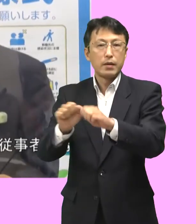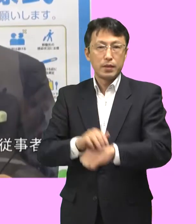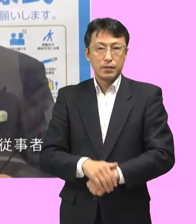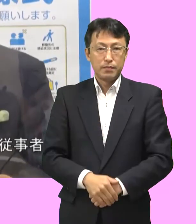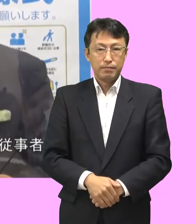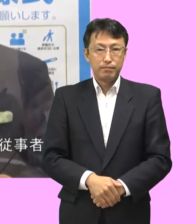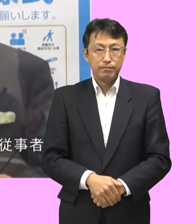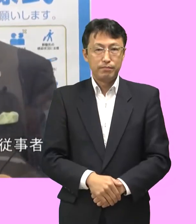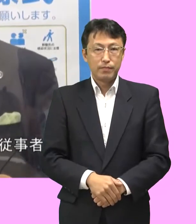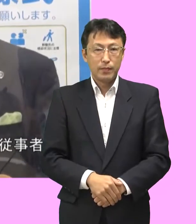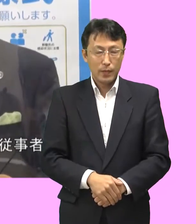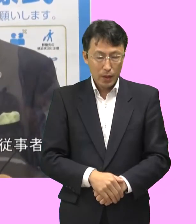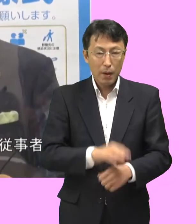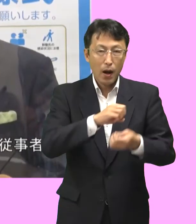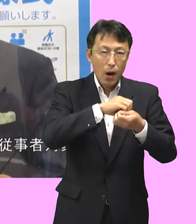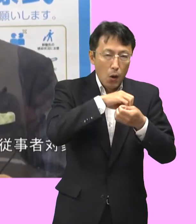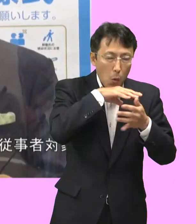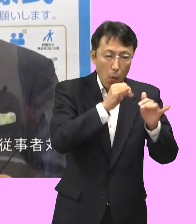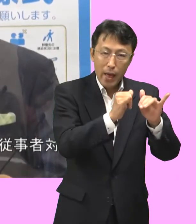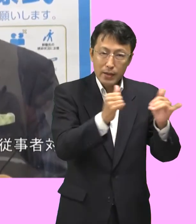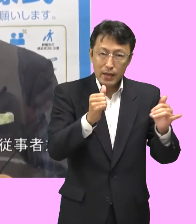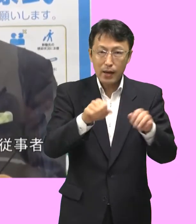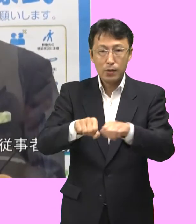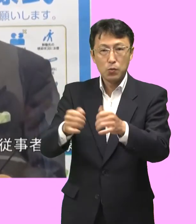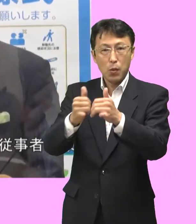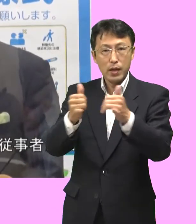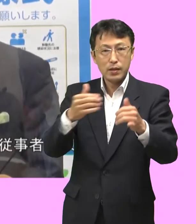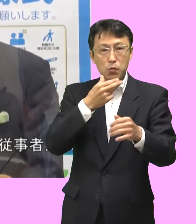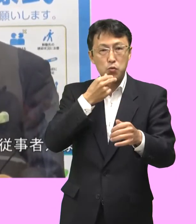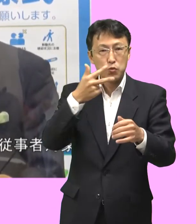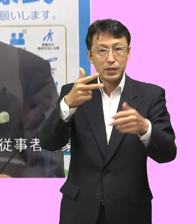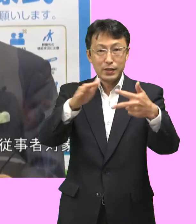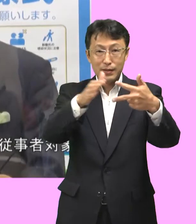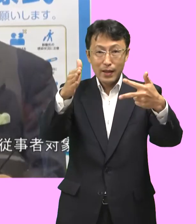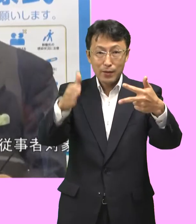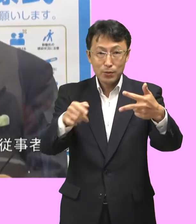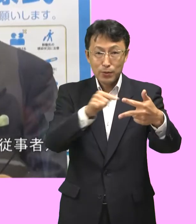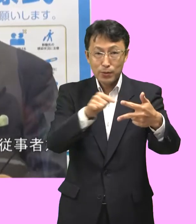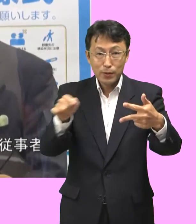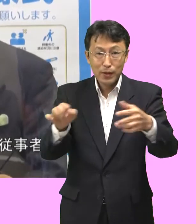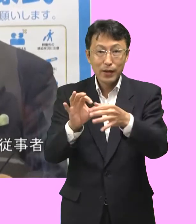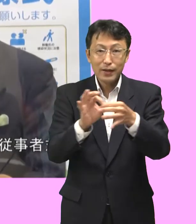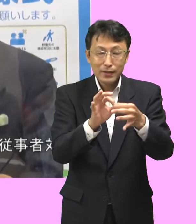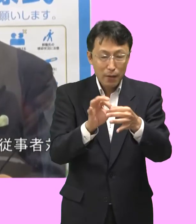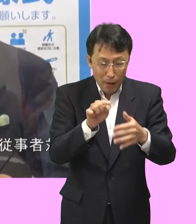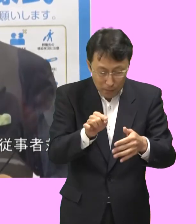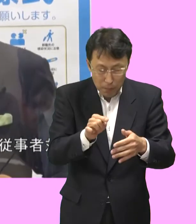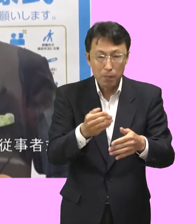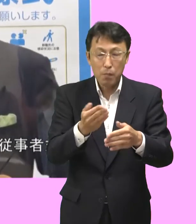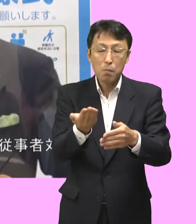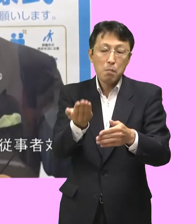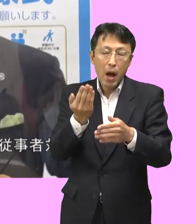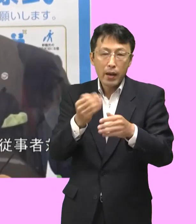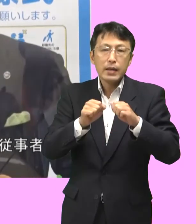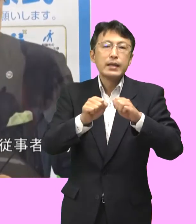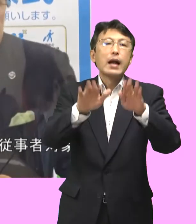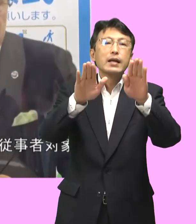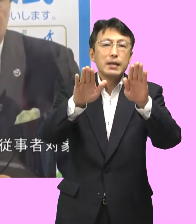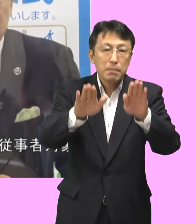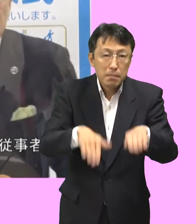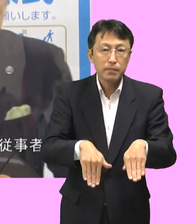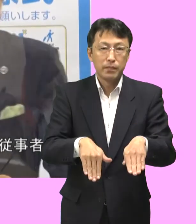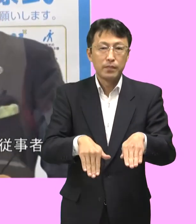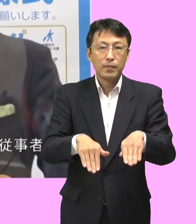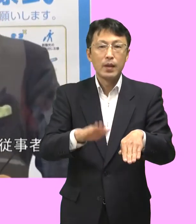高齢者と障害者の福祉施設に関しましては、もうすでに一度こういうことを実施したわけですが、していたのです